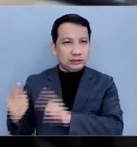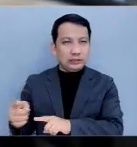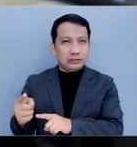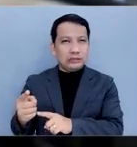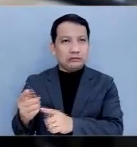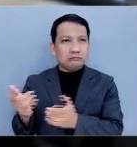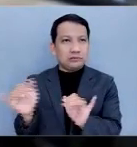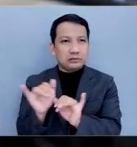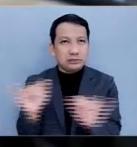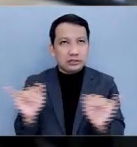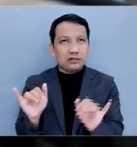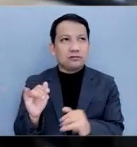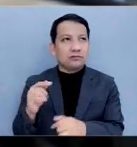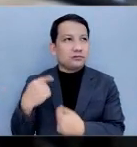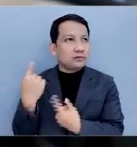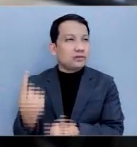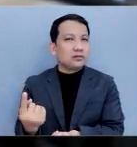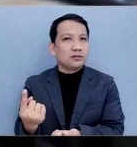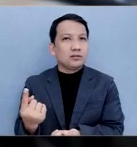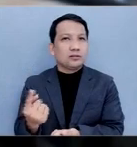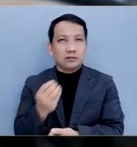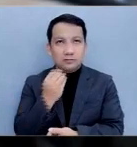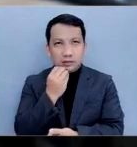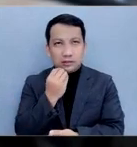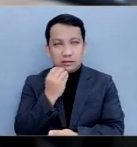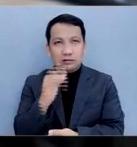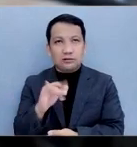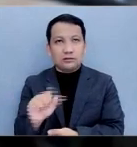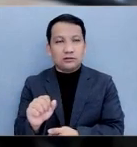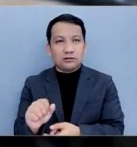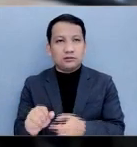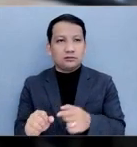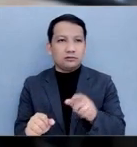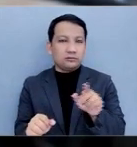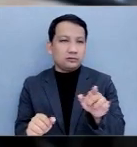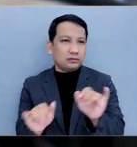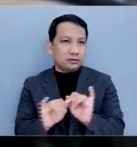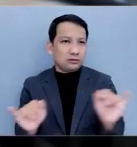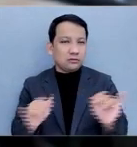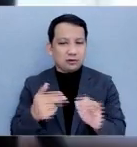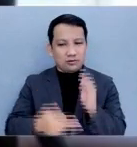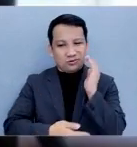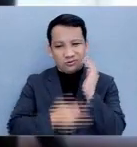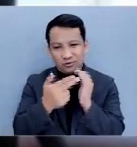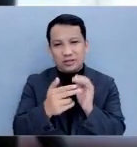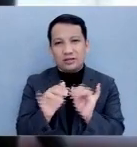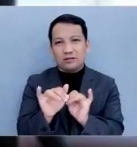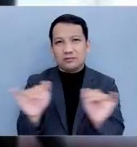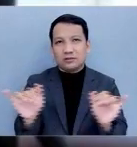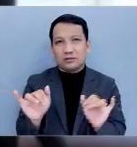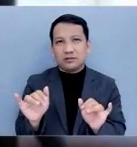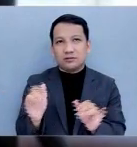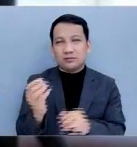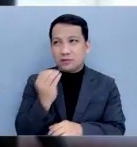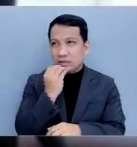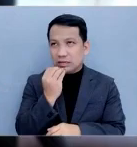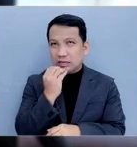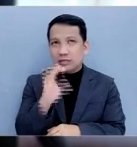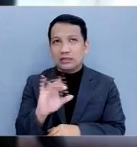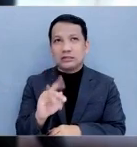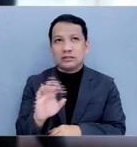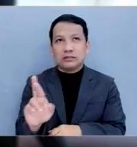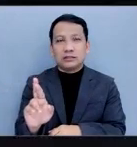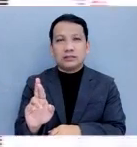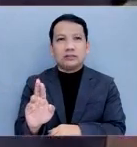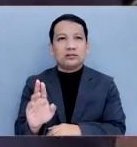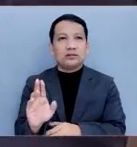yung mga, syempre, yung mga fast food chains, mga restaurants, mga hotel, kahit yung mga makarindirya,